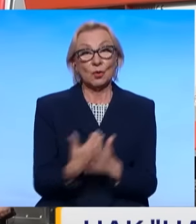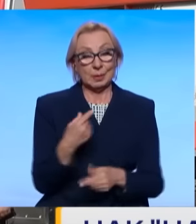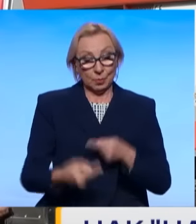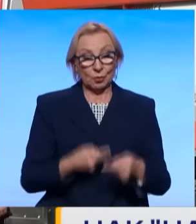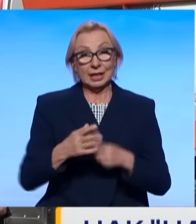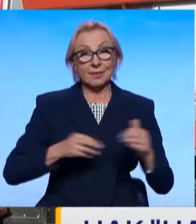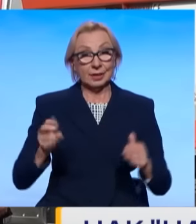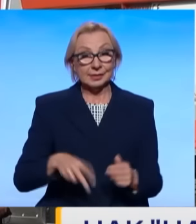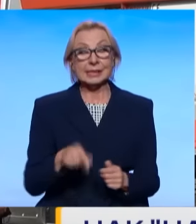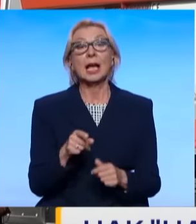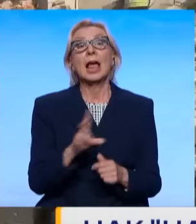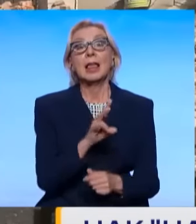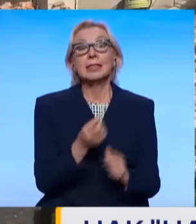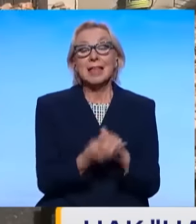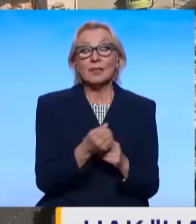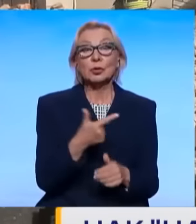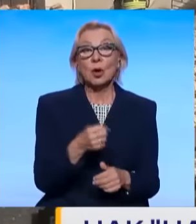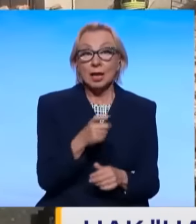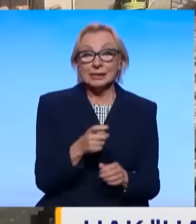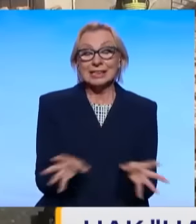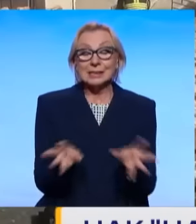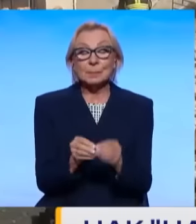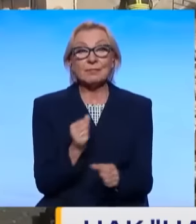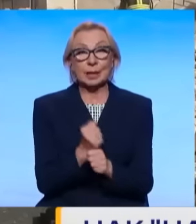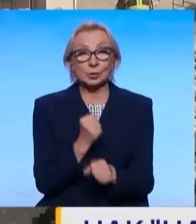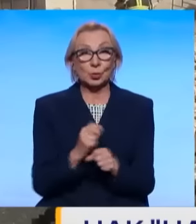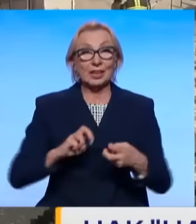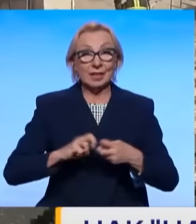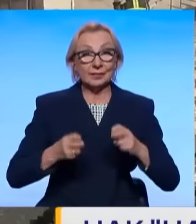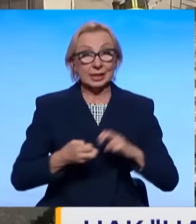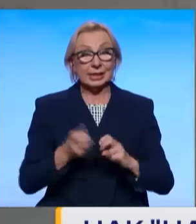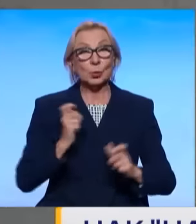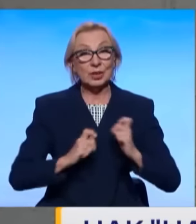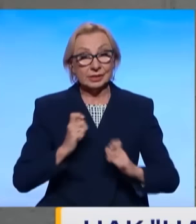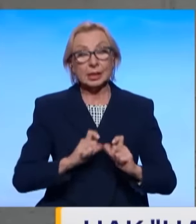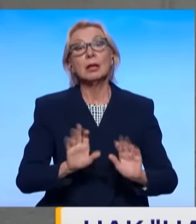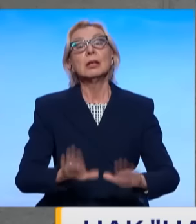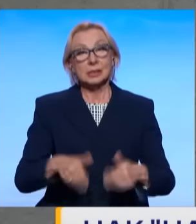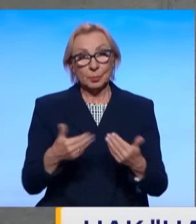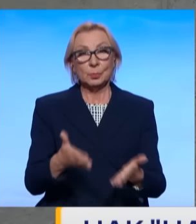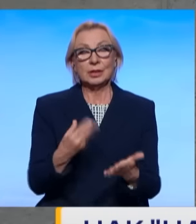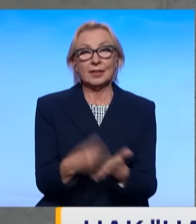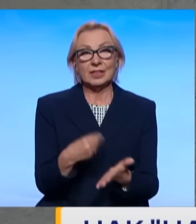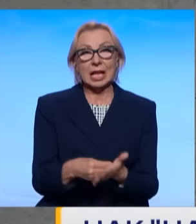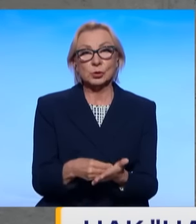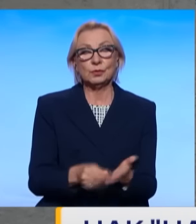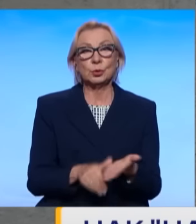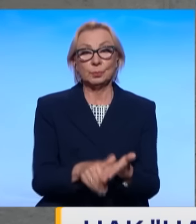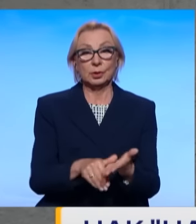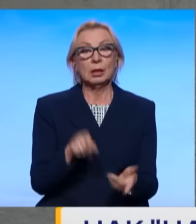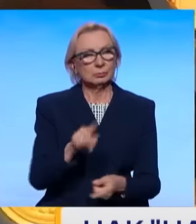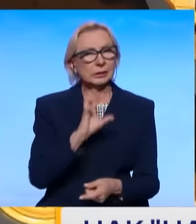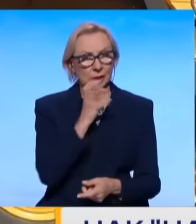«Нафтогаз» співпрацює із Івано-Франківським університетом, відтак одразу запропонувала фінансову допомогу. Попри